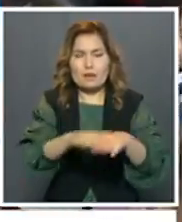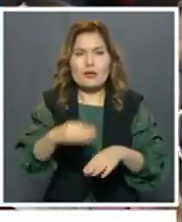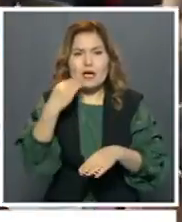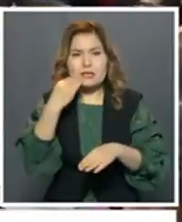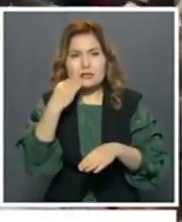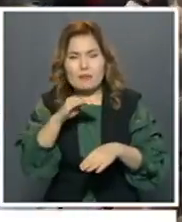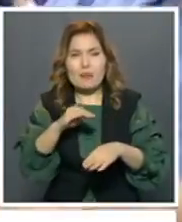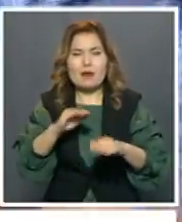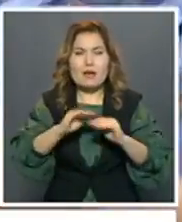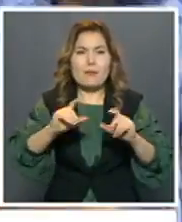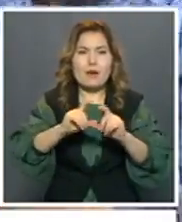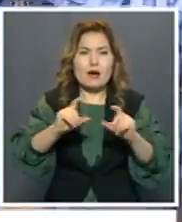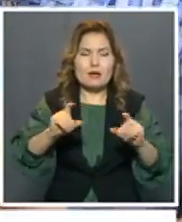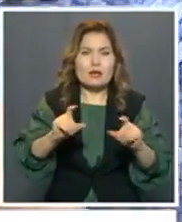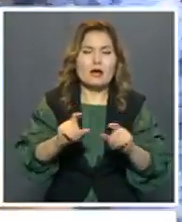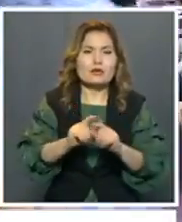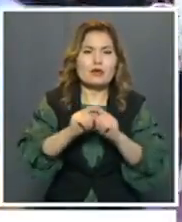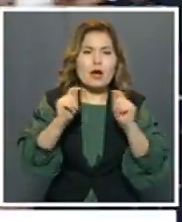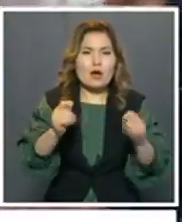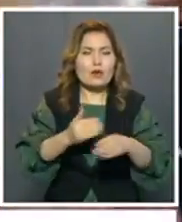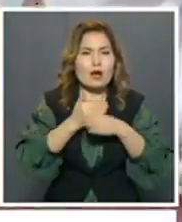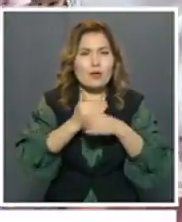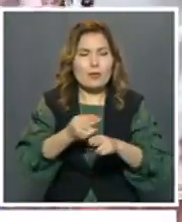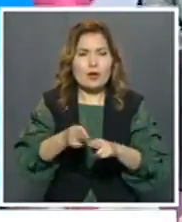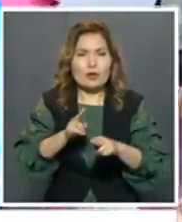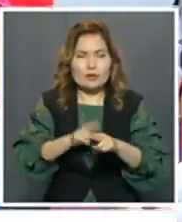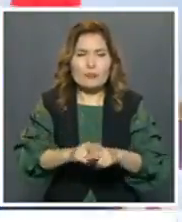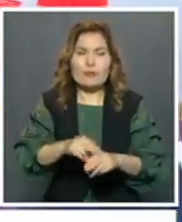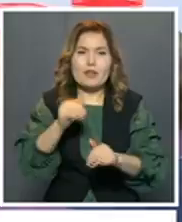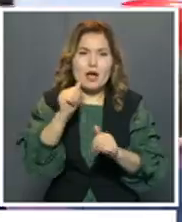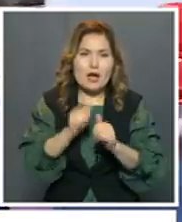жайлы балабақша салған компанияның негізін олар